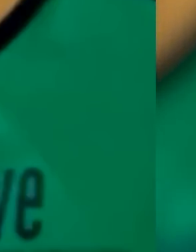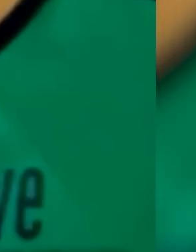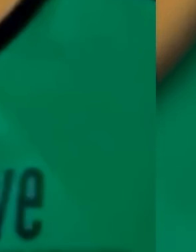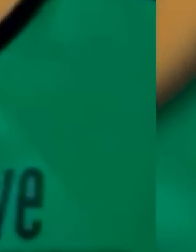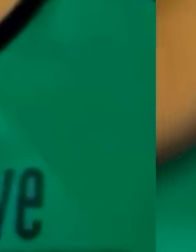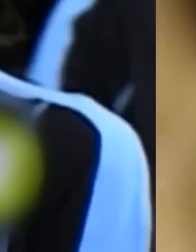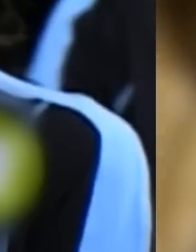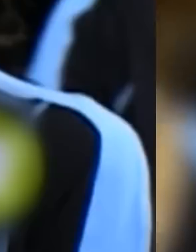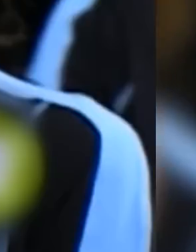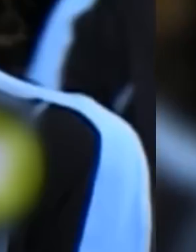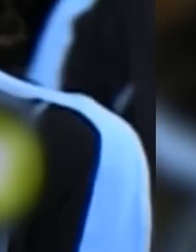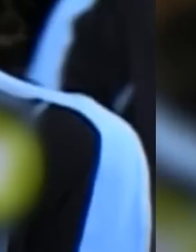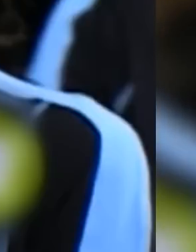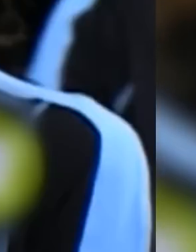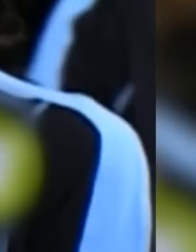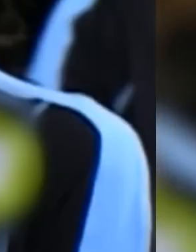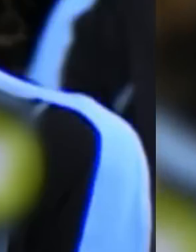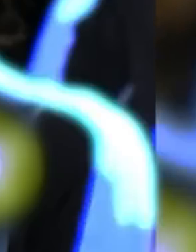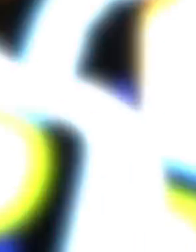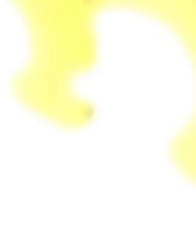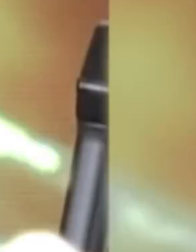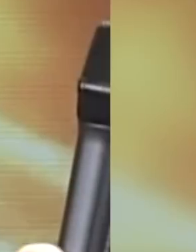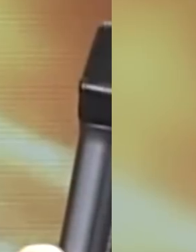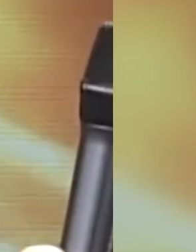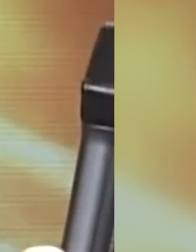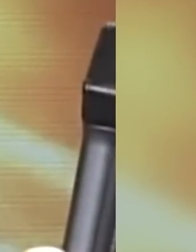망원경으로 보지. 가끔 사료도 먹지.